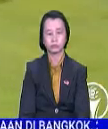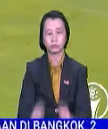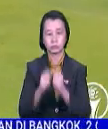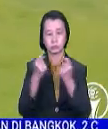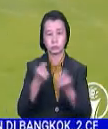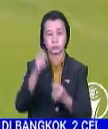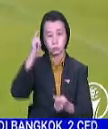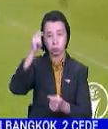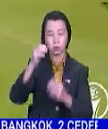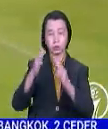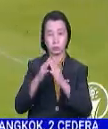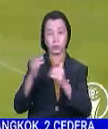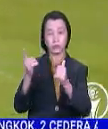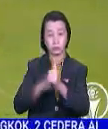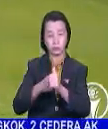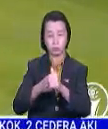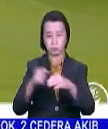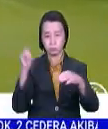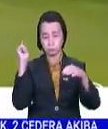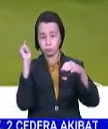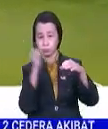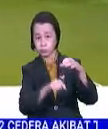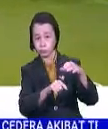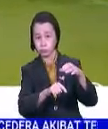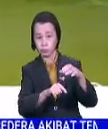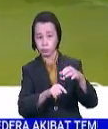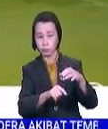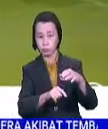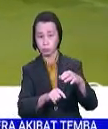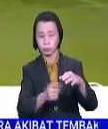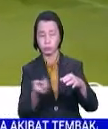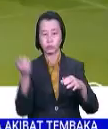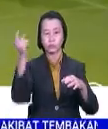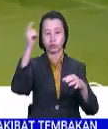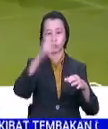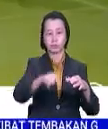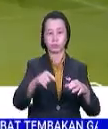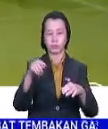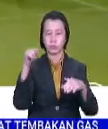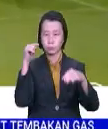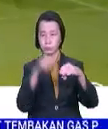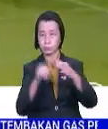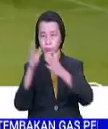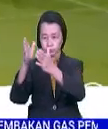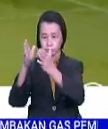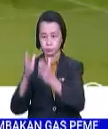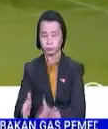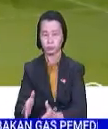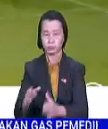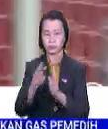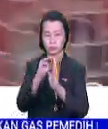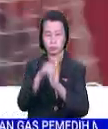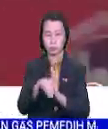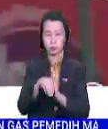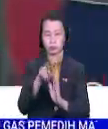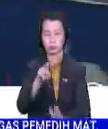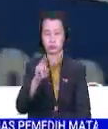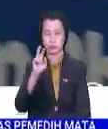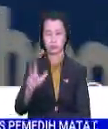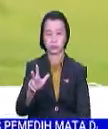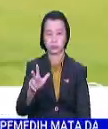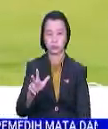Pasukan tuan rumah terlebih dahulu menjaringkan gol menerusi sepakan lambung penyerang sensasi mereka Kepa Sherman pada minit